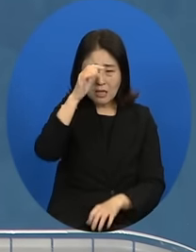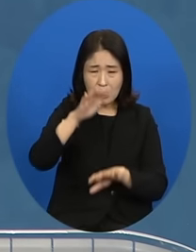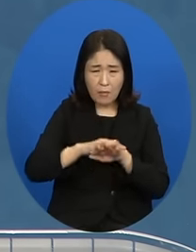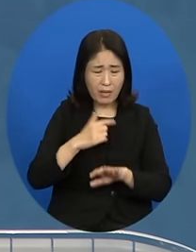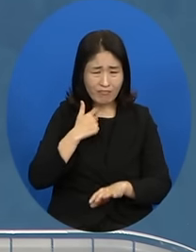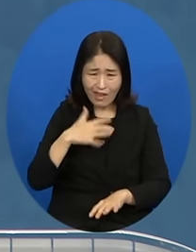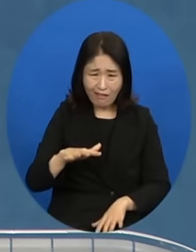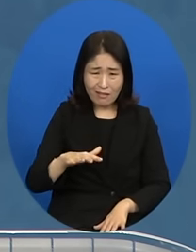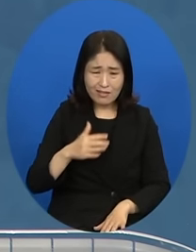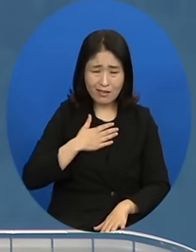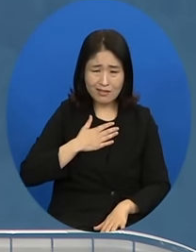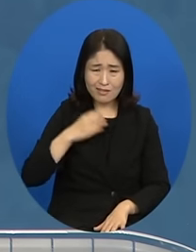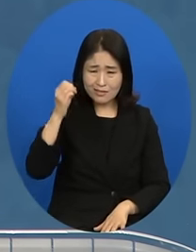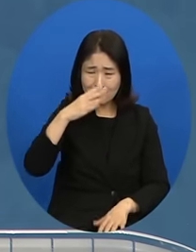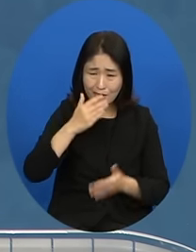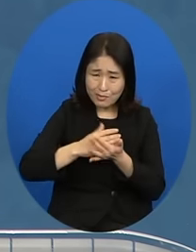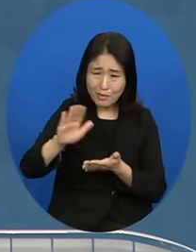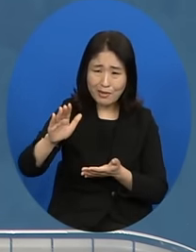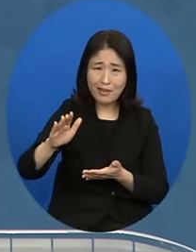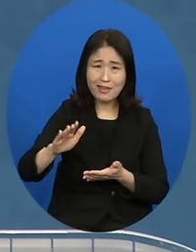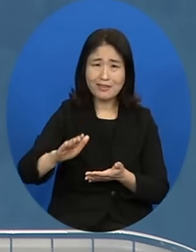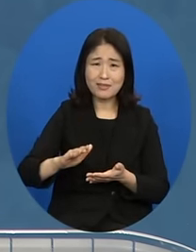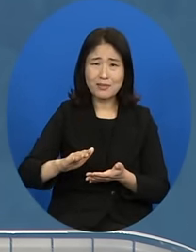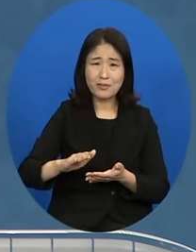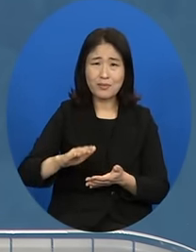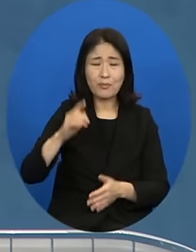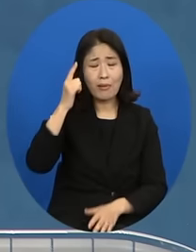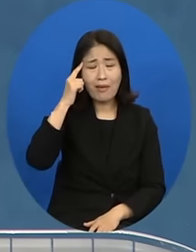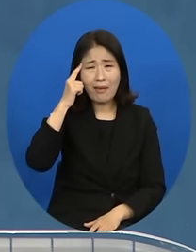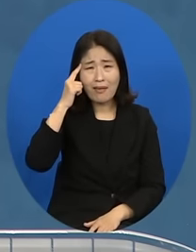예배도 한번 드리지도 않았는데 들어가지도 못한다니까